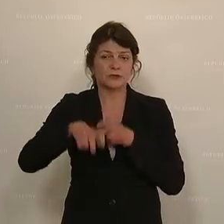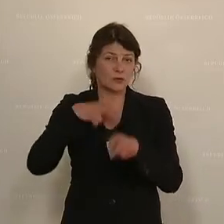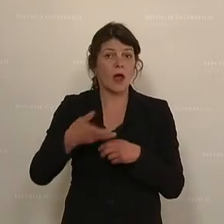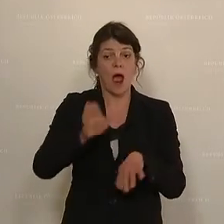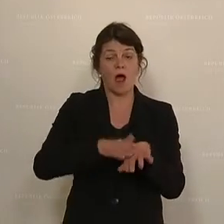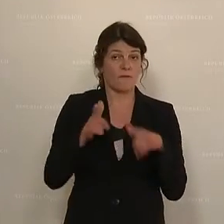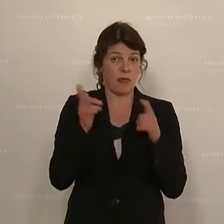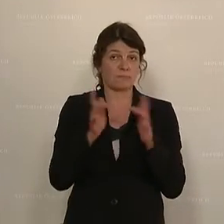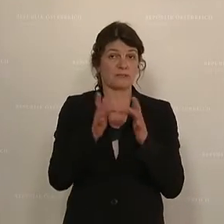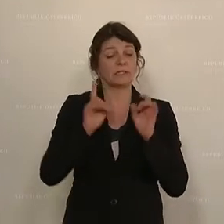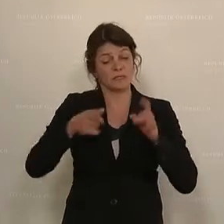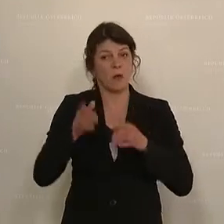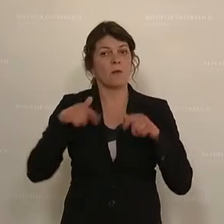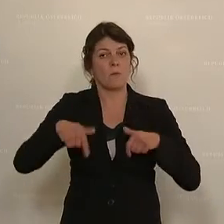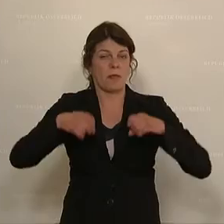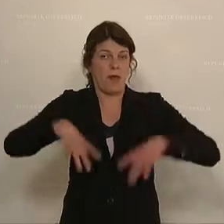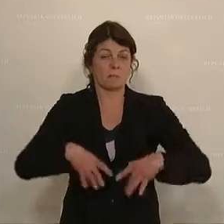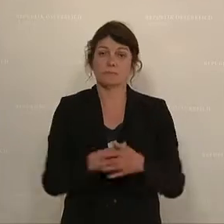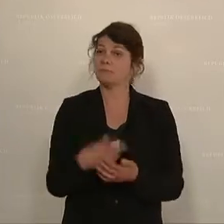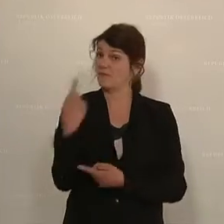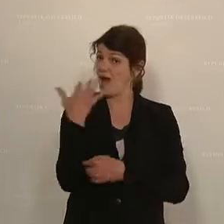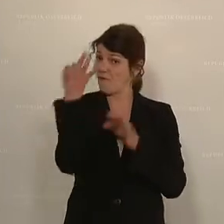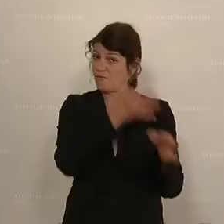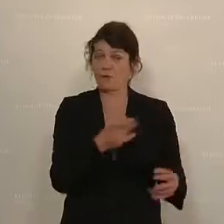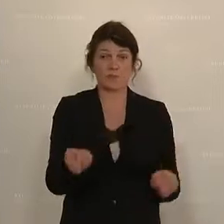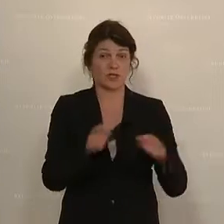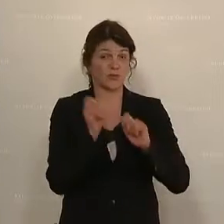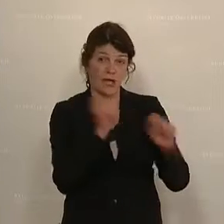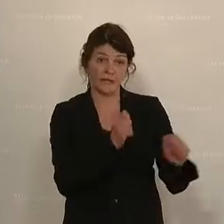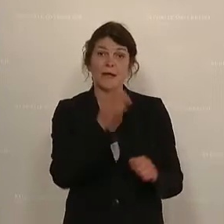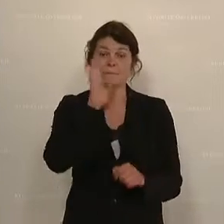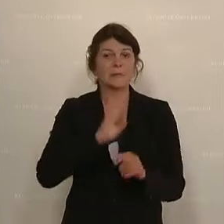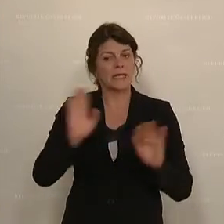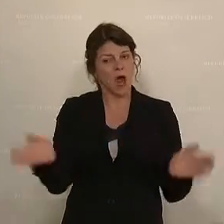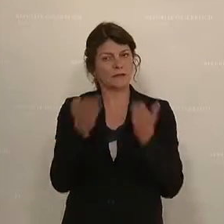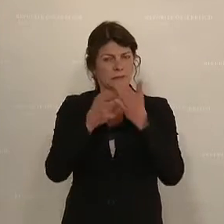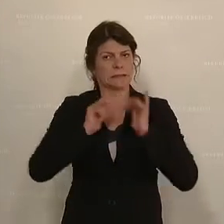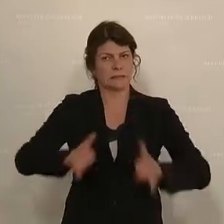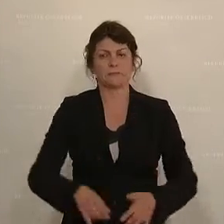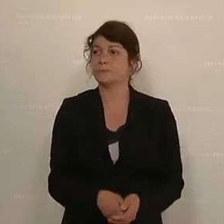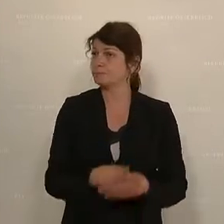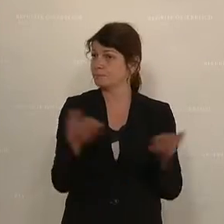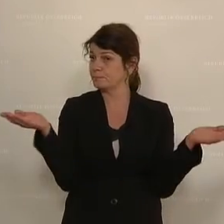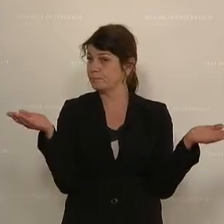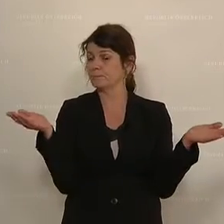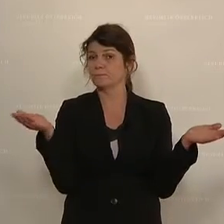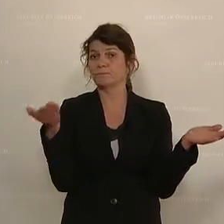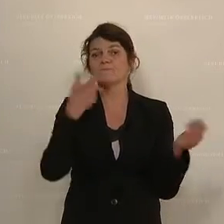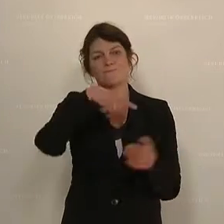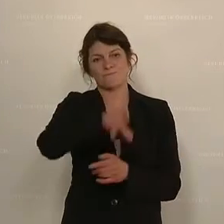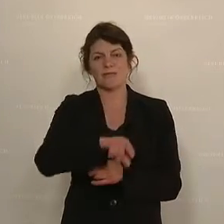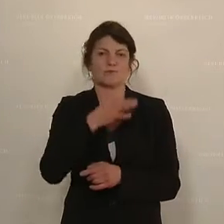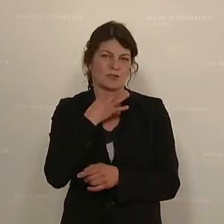Lebensmittel aussetzen. Wer spricht sich für diesen Entschließungsantrag aus? Den bitte ich um ein Zeichen. Das ist die